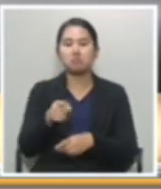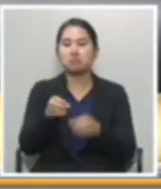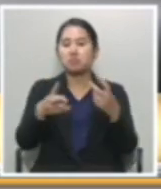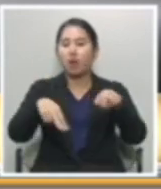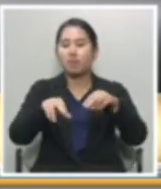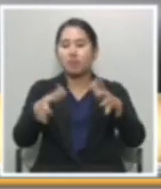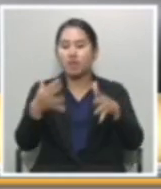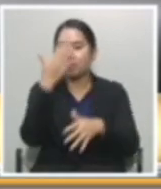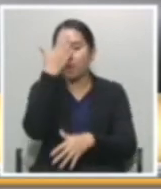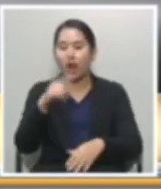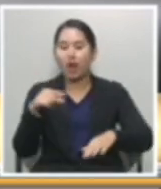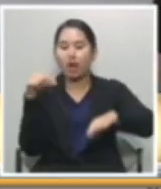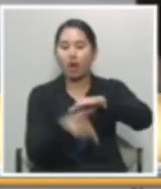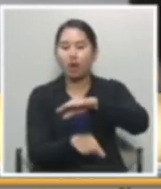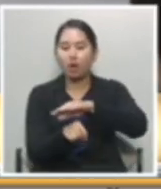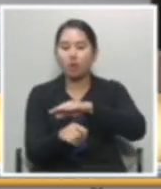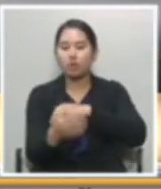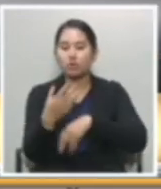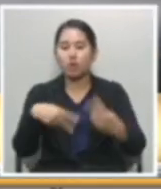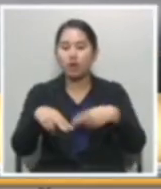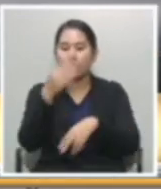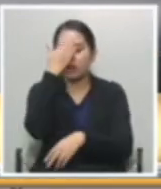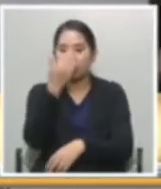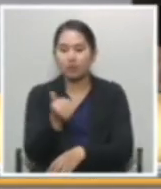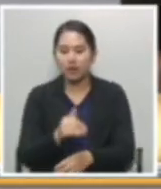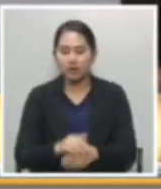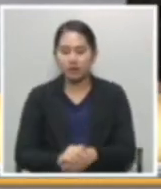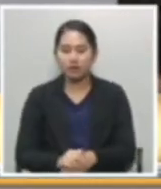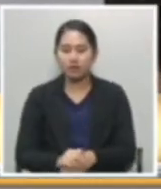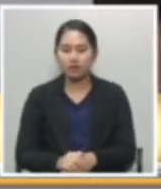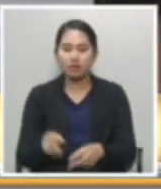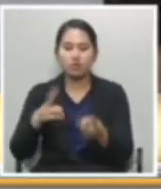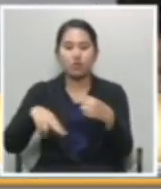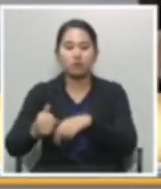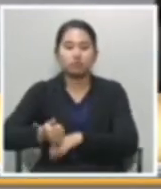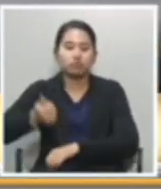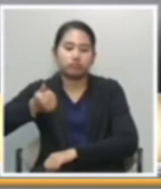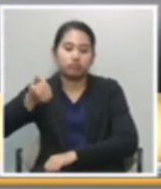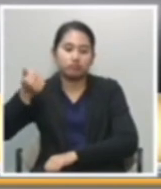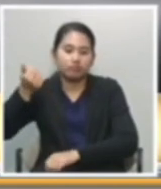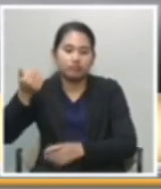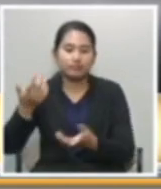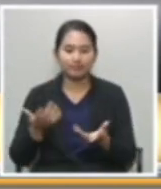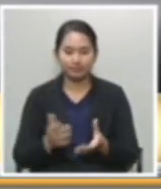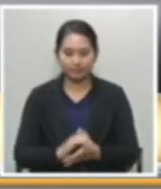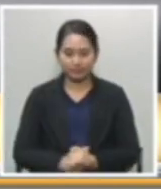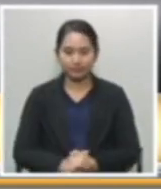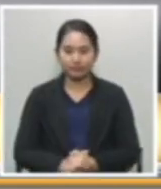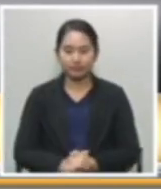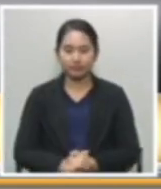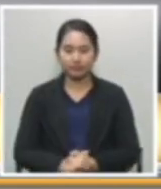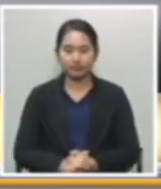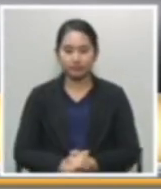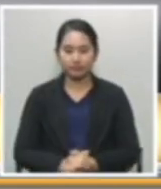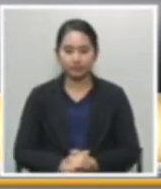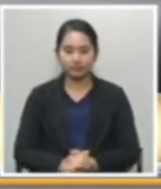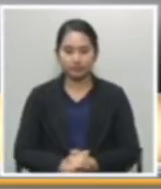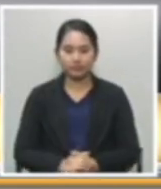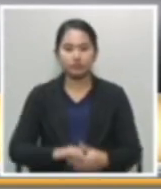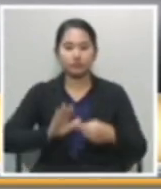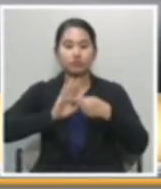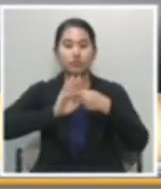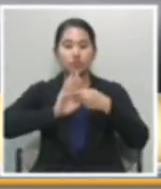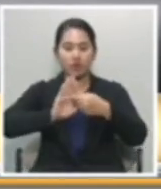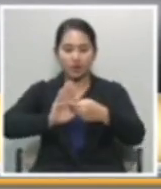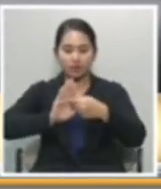งเข้ามานี่จะตรวจทำไมก็ไปตรวจคนอื่นๆนี่นะฮะทำนองนั้นนะครับตัวอย่างอี